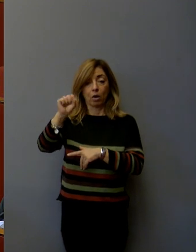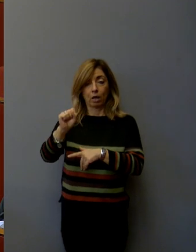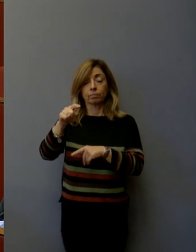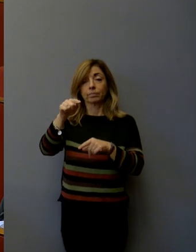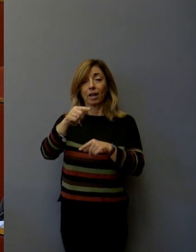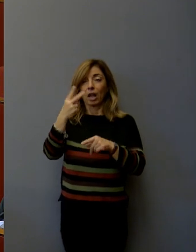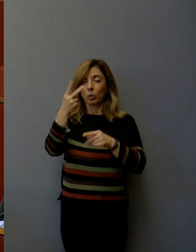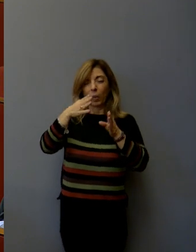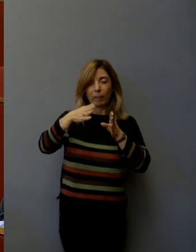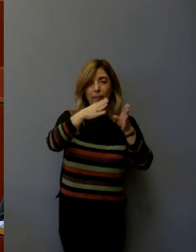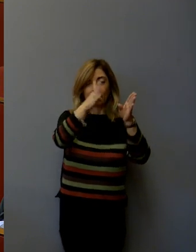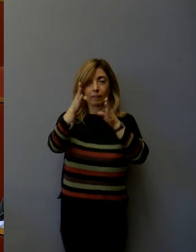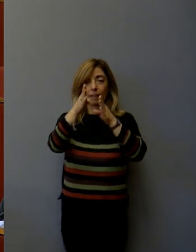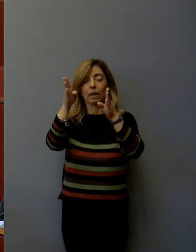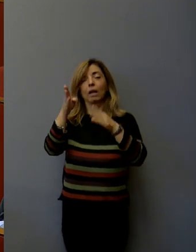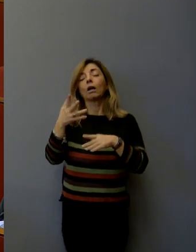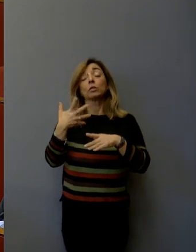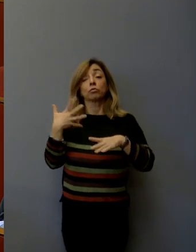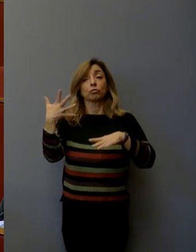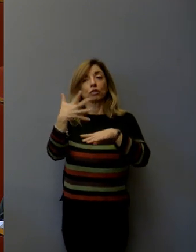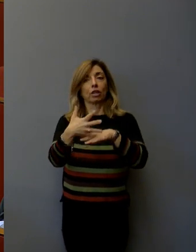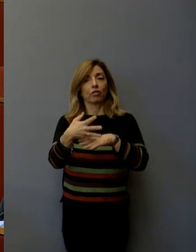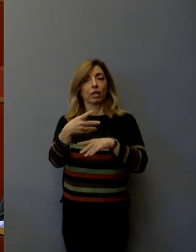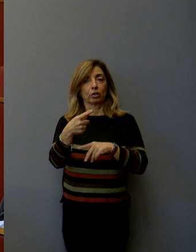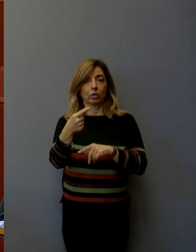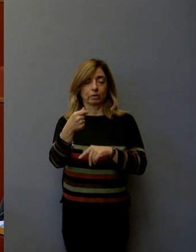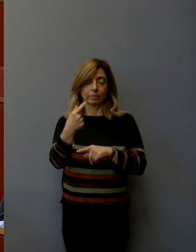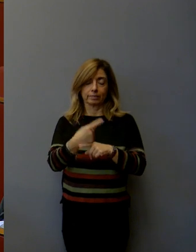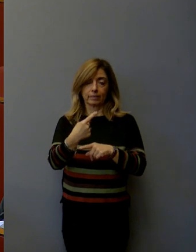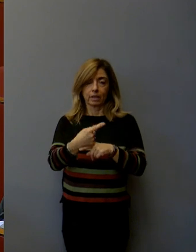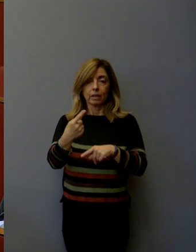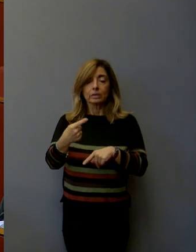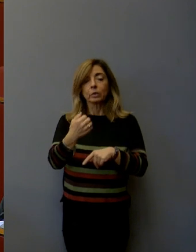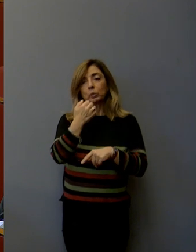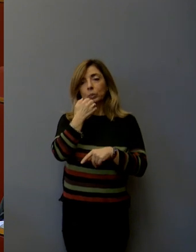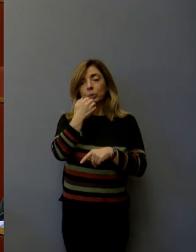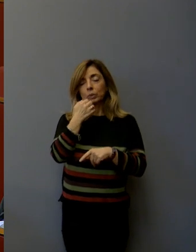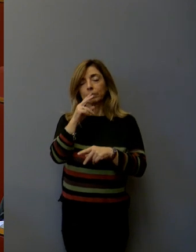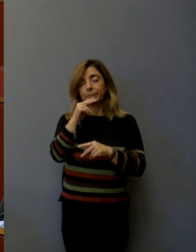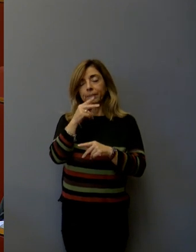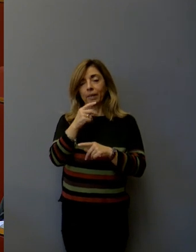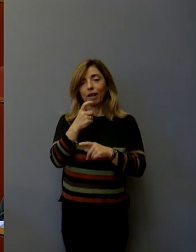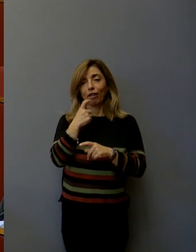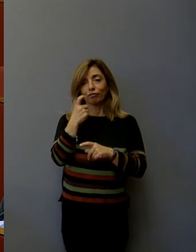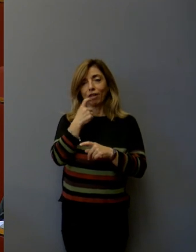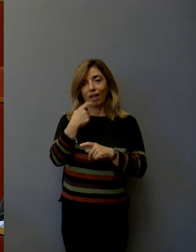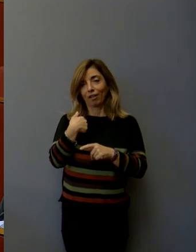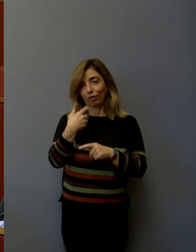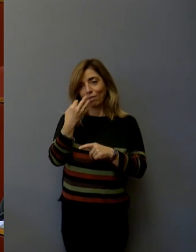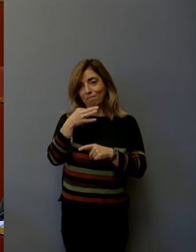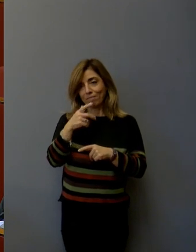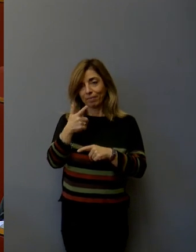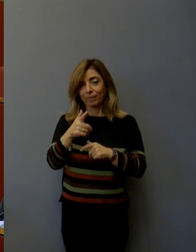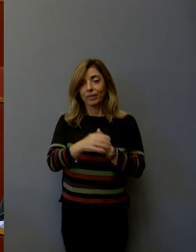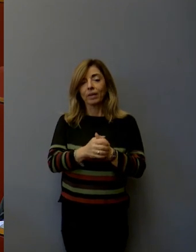mi si scuserà se il mio genovese non è proprio dei migliori e mi si dice che l'intervento uva